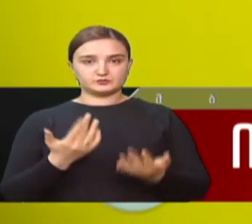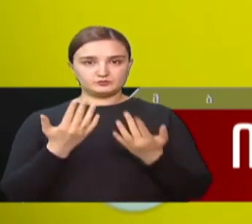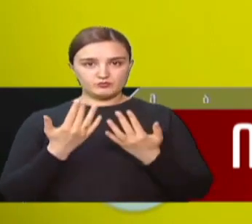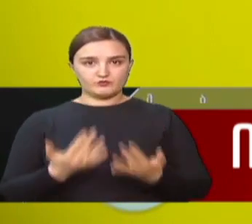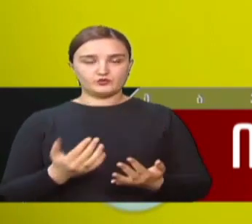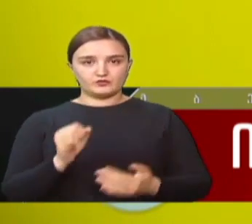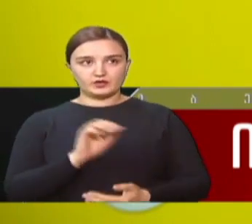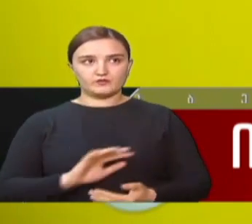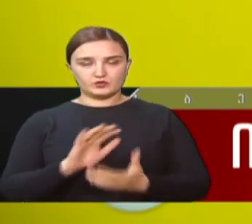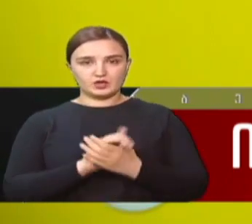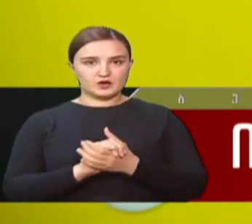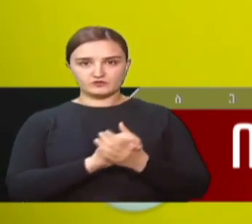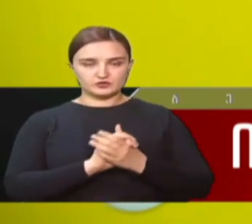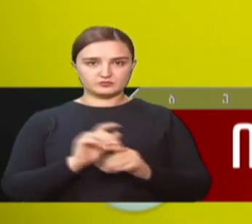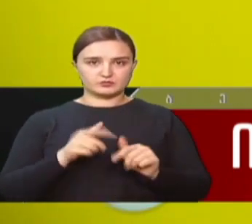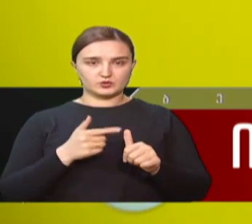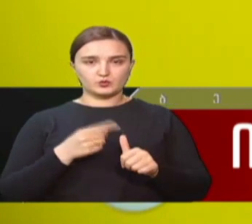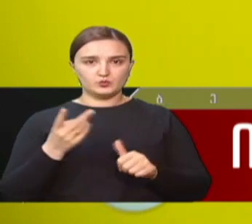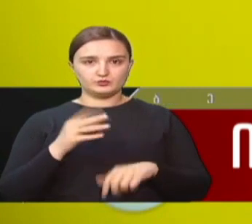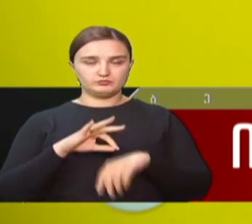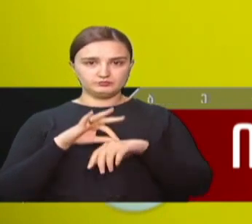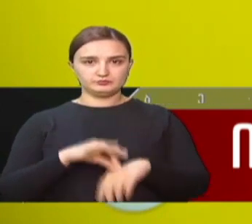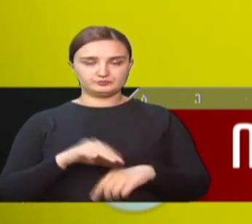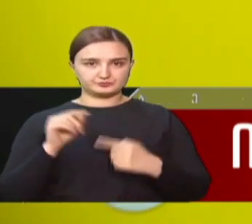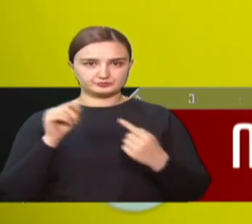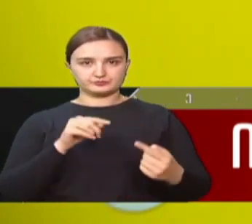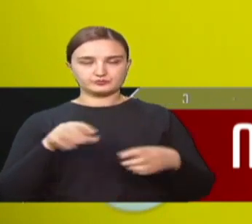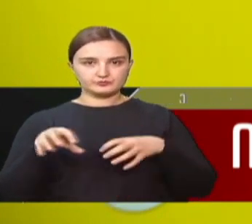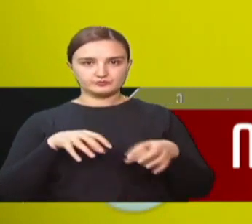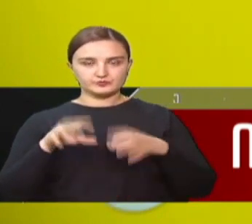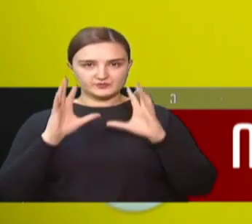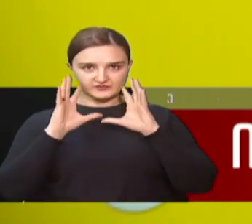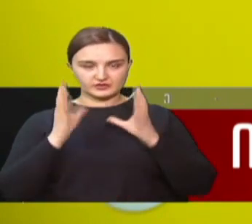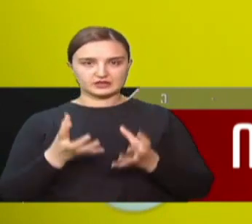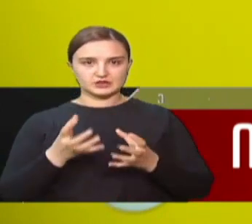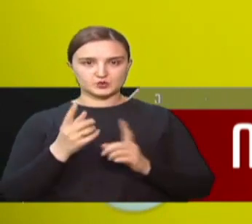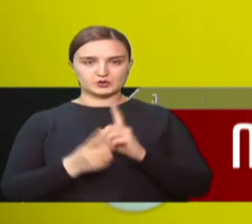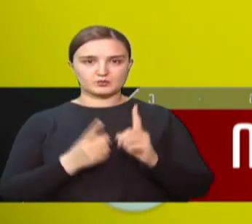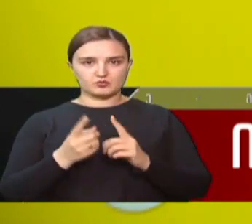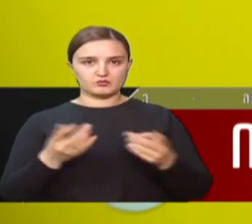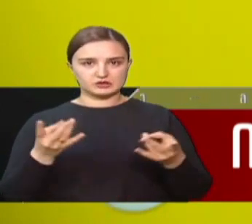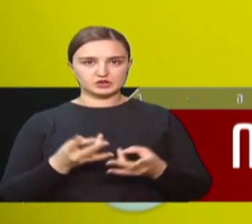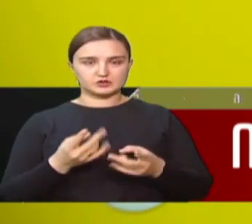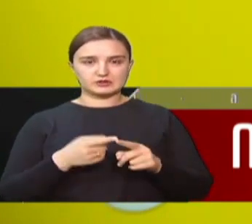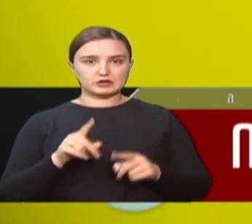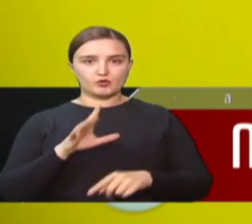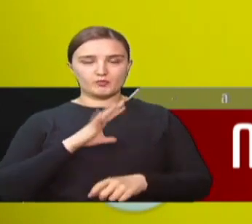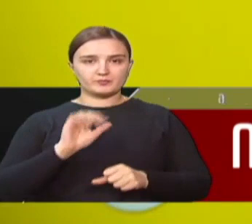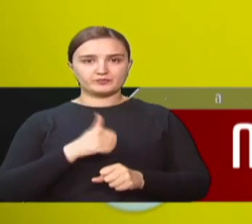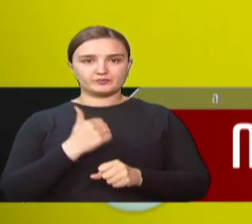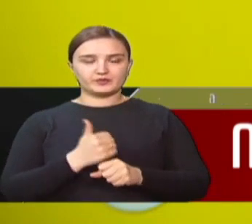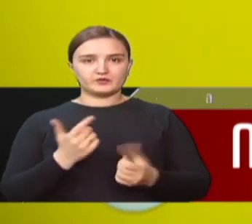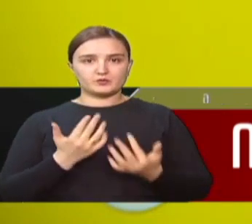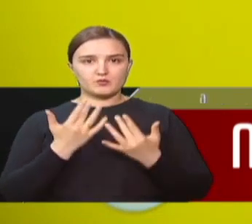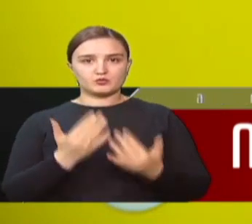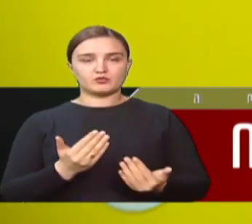ევროკავშირმას ცალსახად, რომ უნდა გაატაროთ ანტიკორუფციული სერიოზული რეფორმა. და რა იყო მთავარი მოთხოვნა